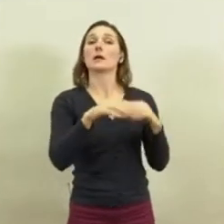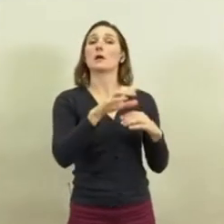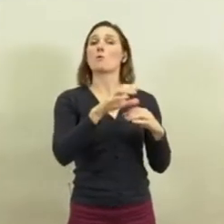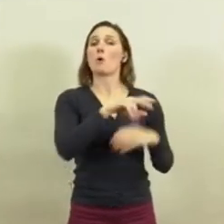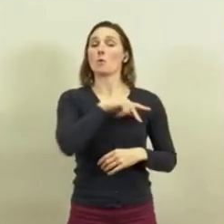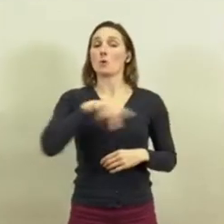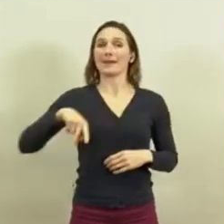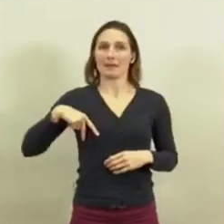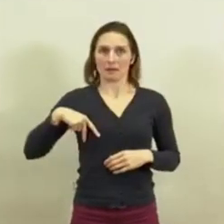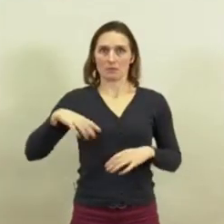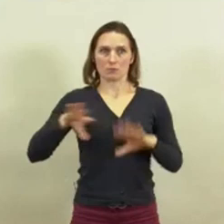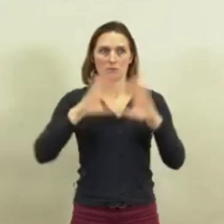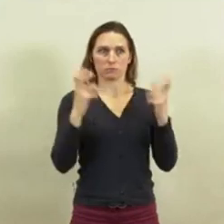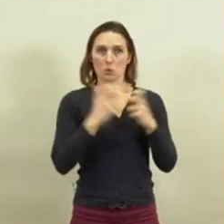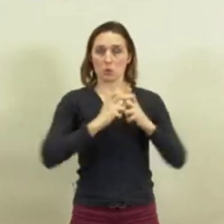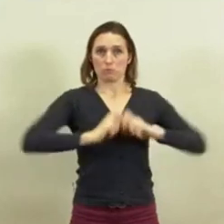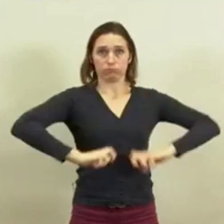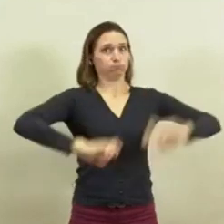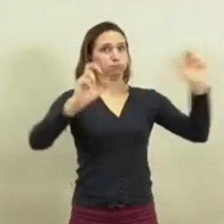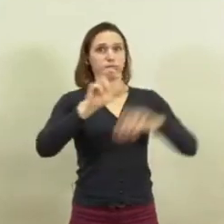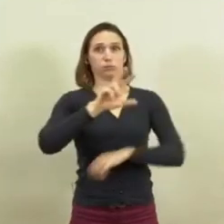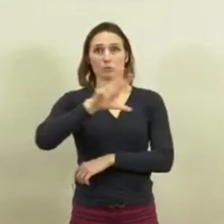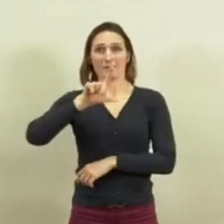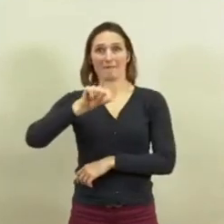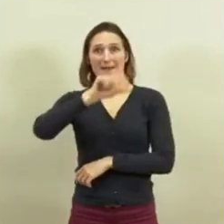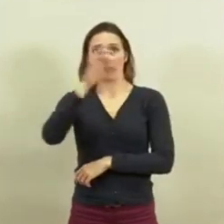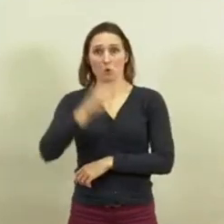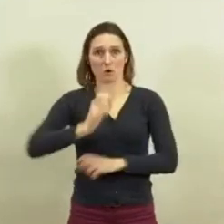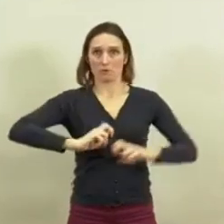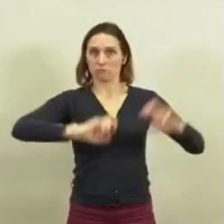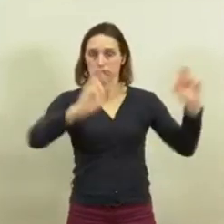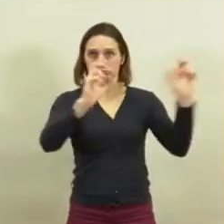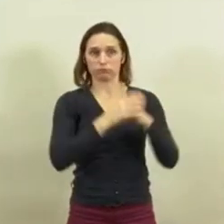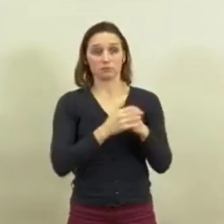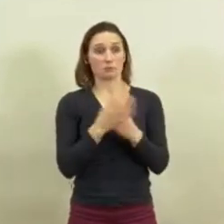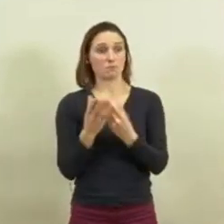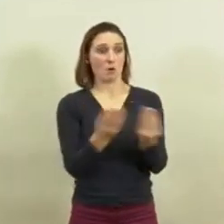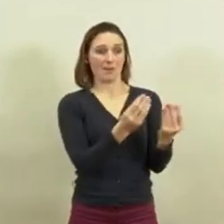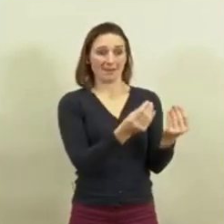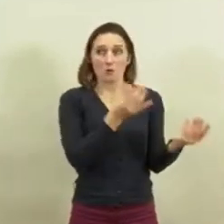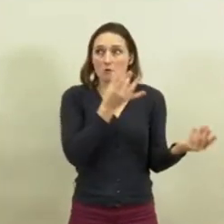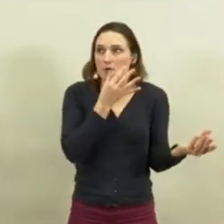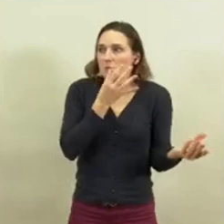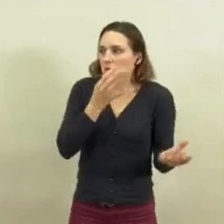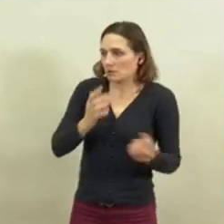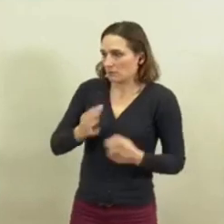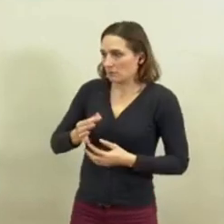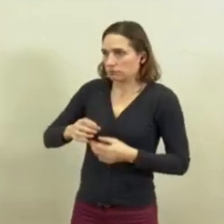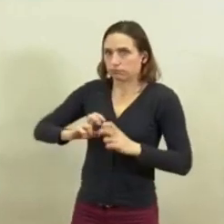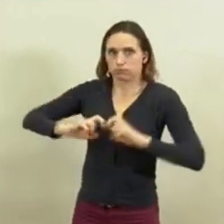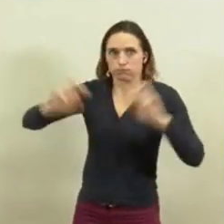d'un coût annuel de l'électricité qui augmenterait de 320%. Les habitants n'ont pas les moyens d'une telle